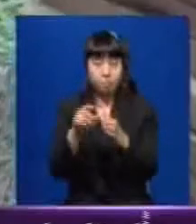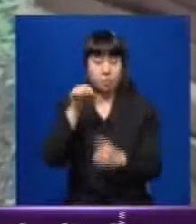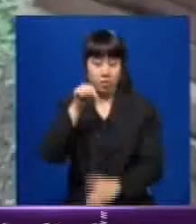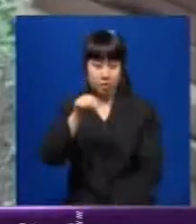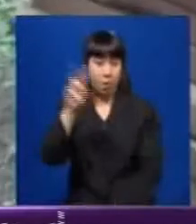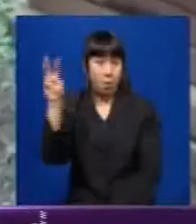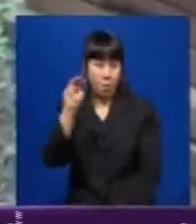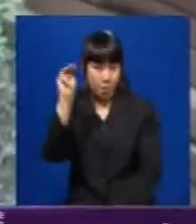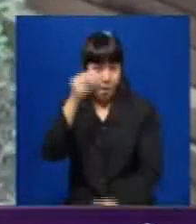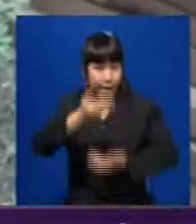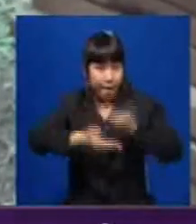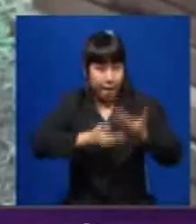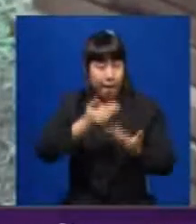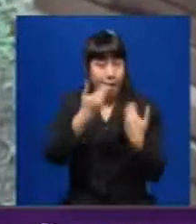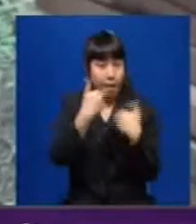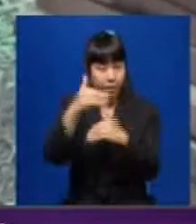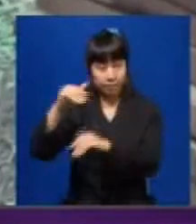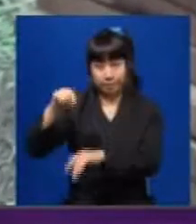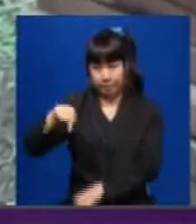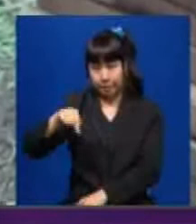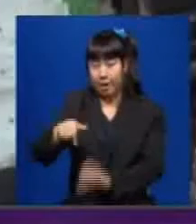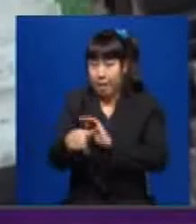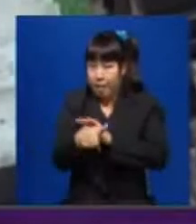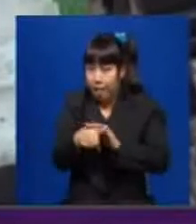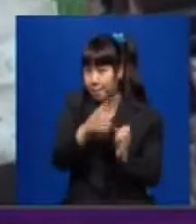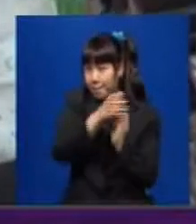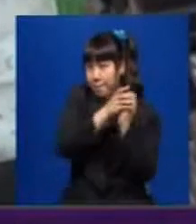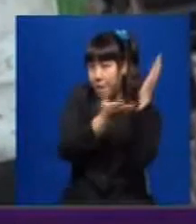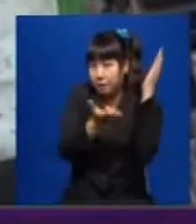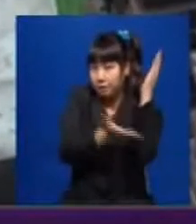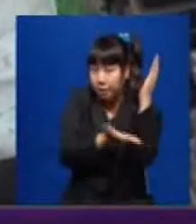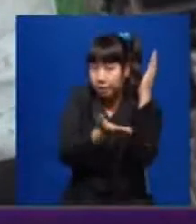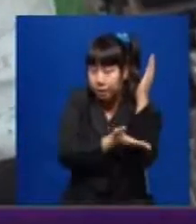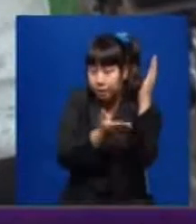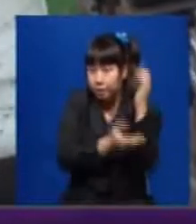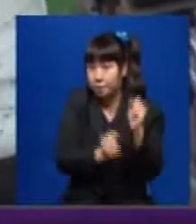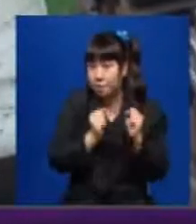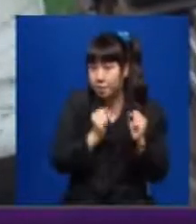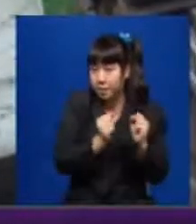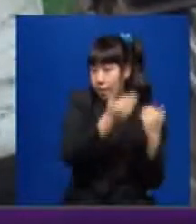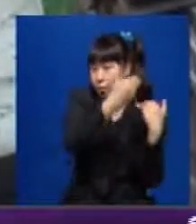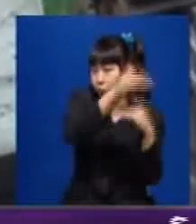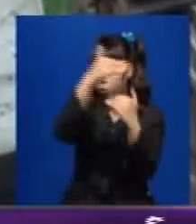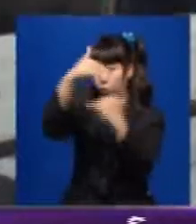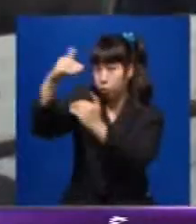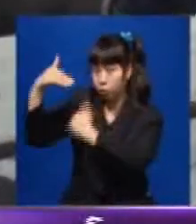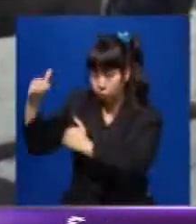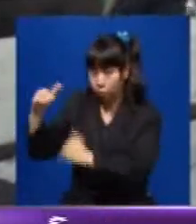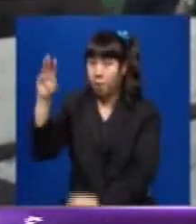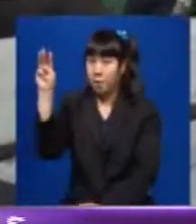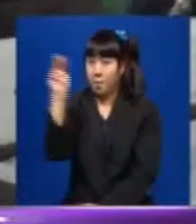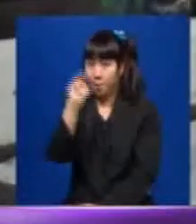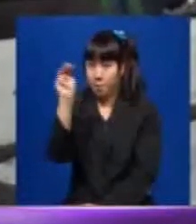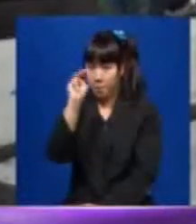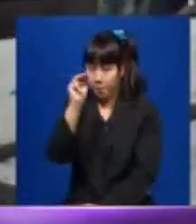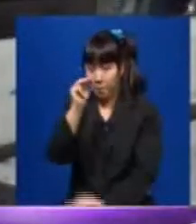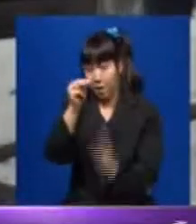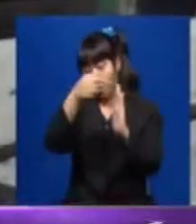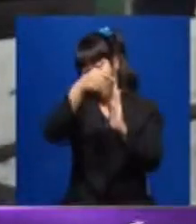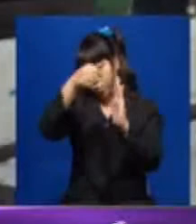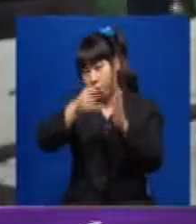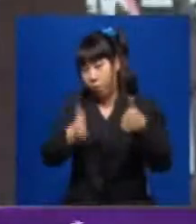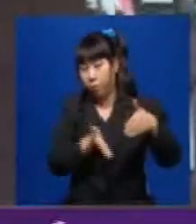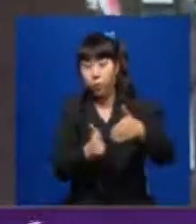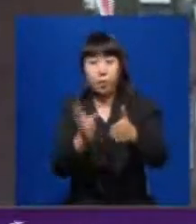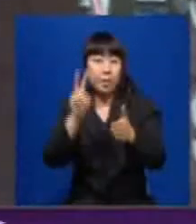อิทธิพลมอดไม้ในพื้นที่ที่ได้เร่งลักลอบตัดไม้และพยายามเคลื่อนย้ายออกจากพื้นที่โดยนำไม้ล่องลงใน